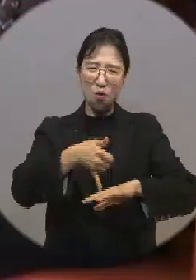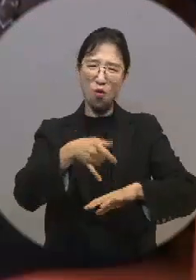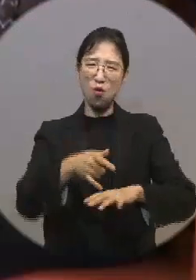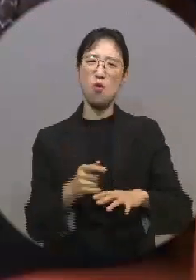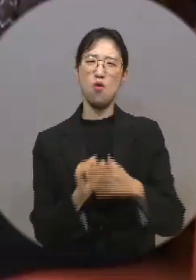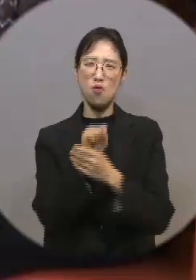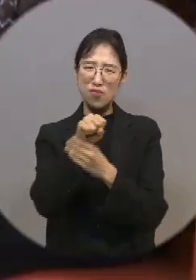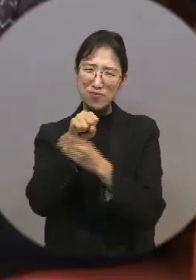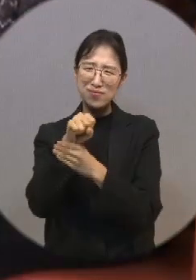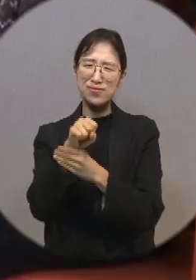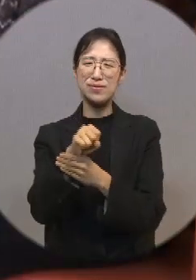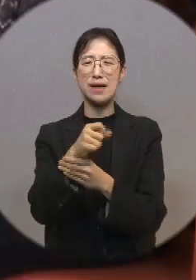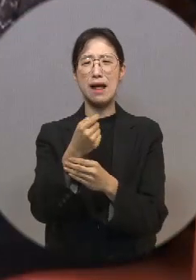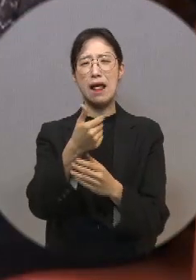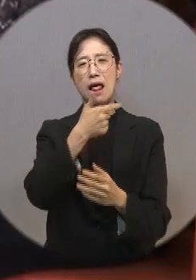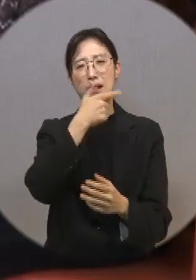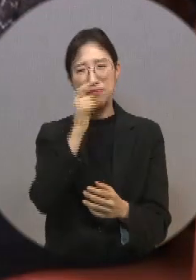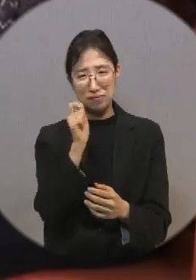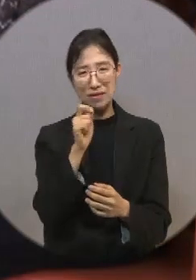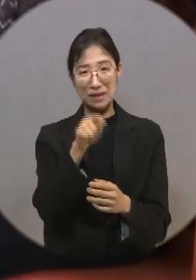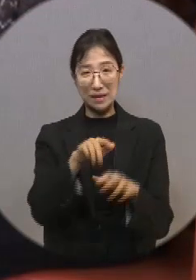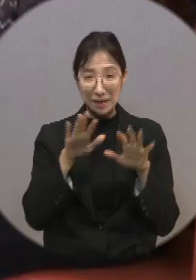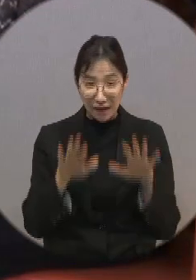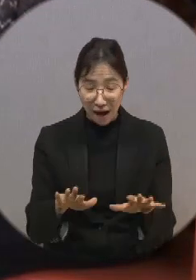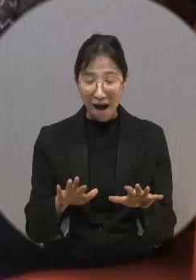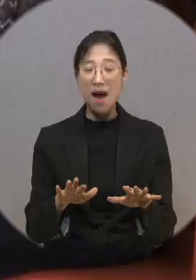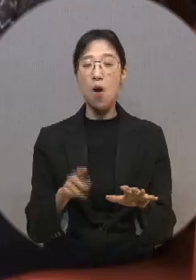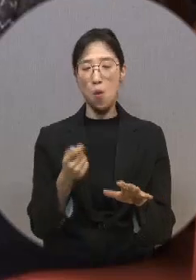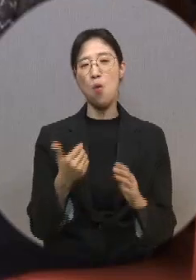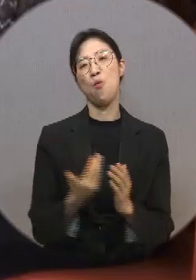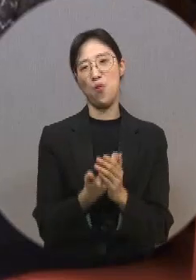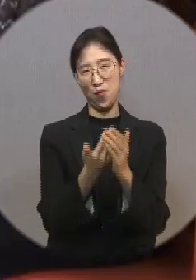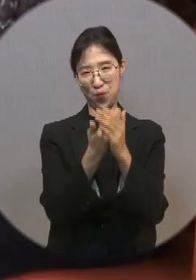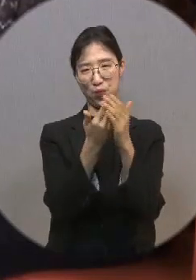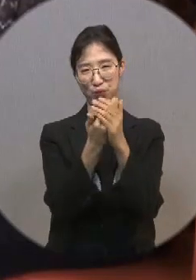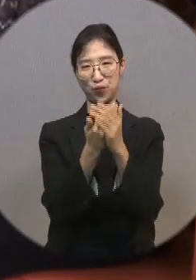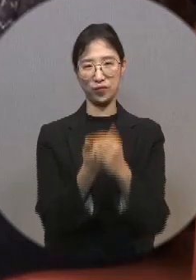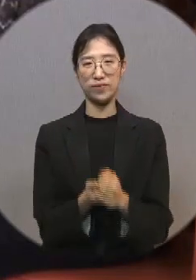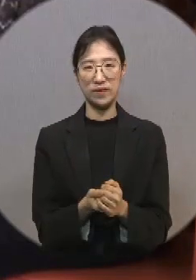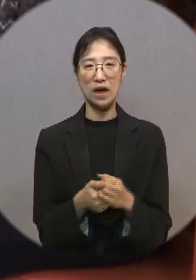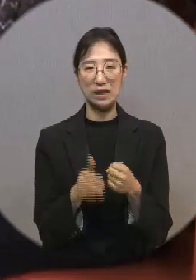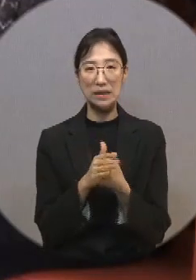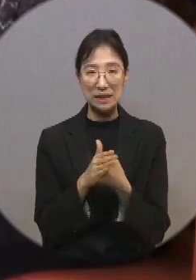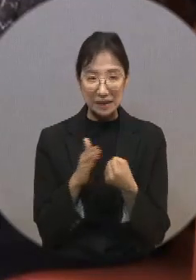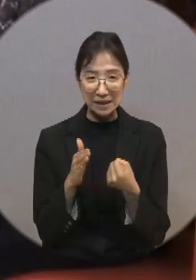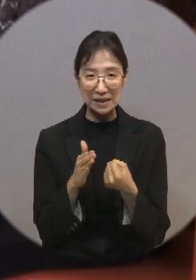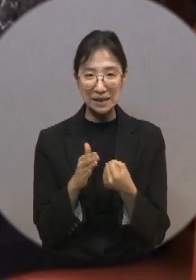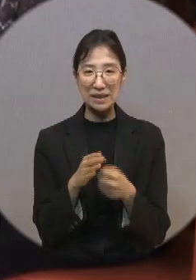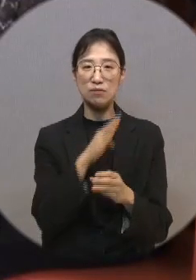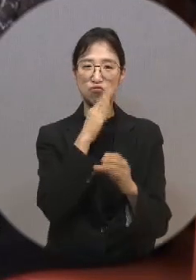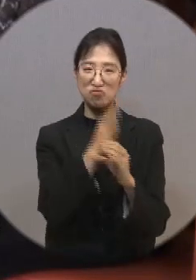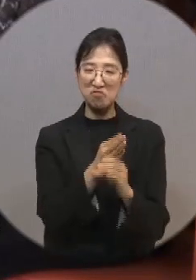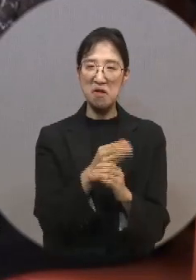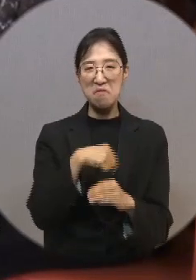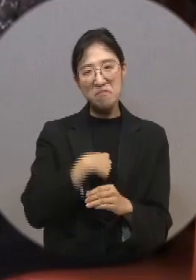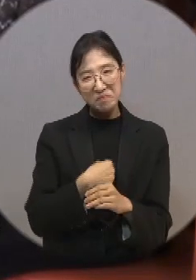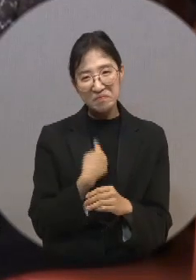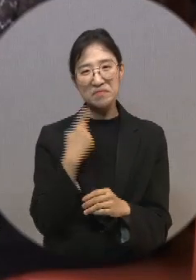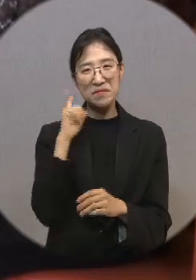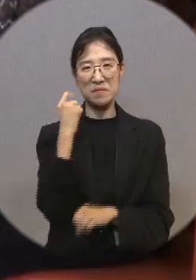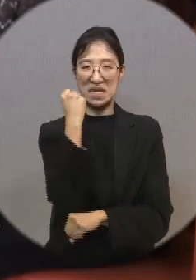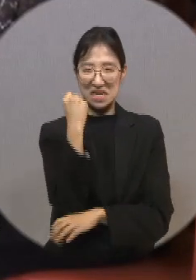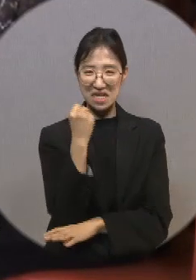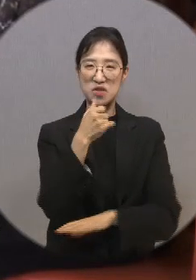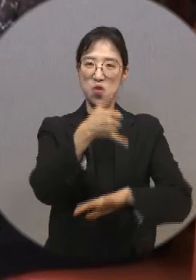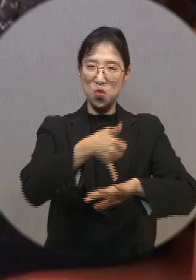아주 낮았었는데 그 농업 분야가 그 많이 성장을 했어요. 그래서 이제 이 북한 스스로 그